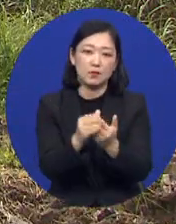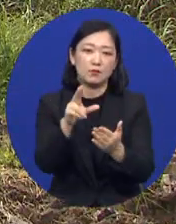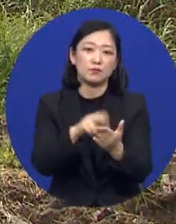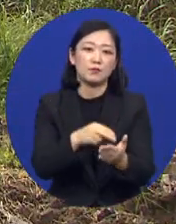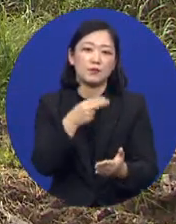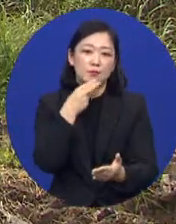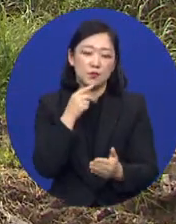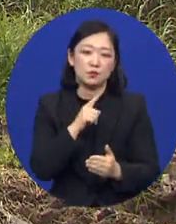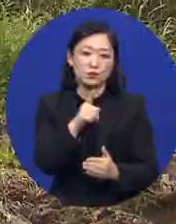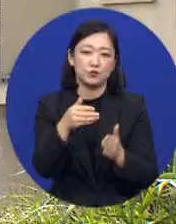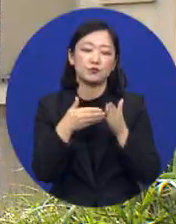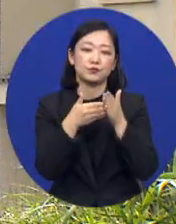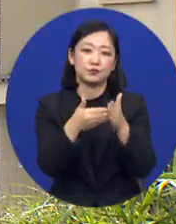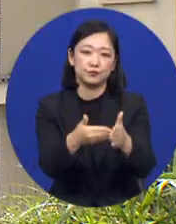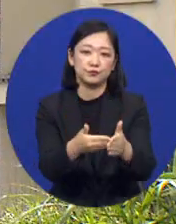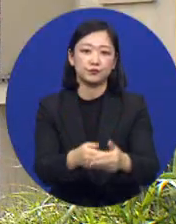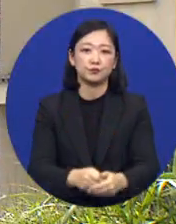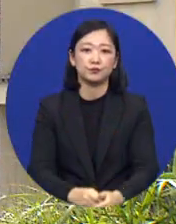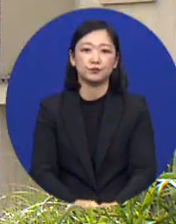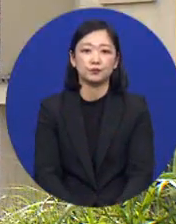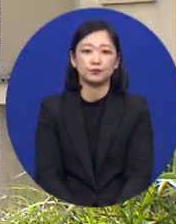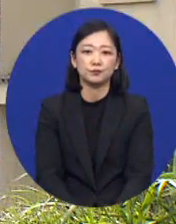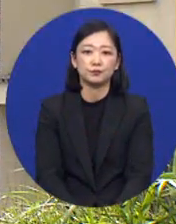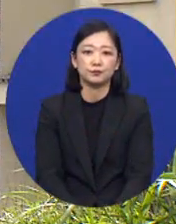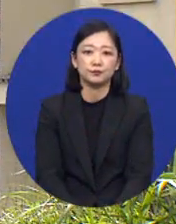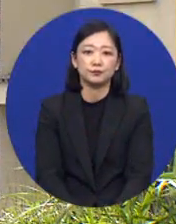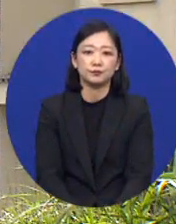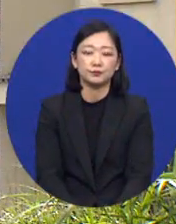없다며 소송을 제기했었습니다.